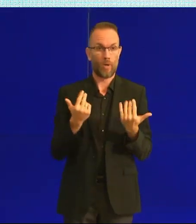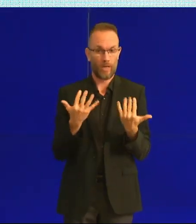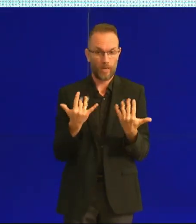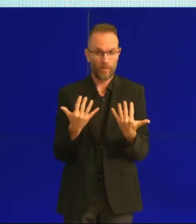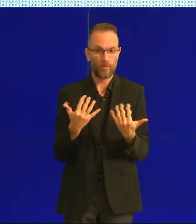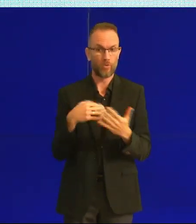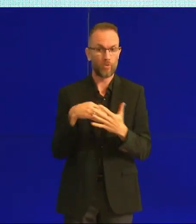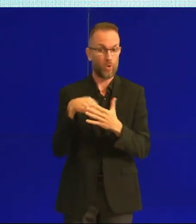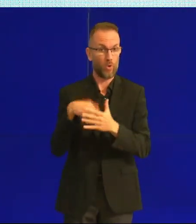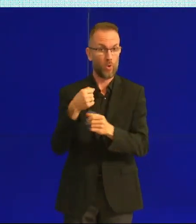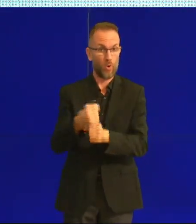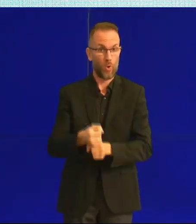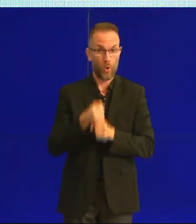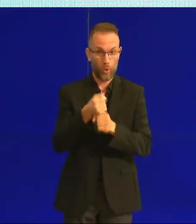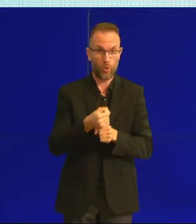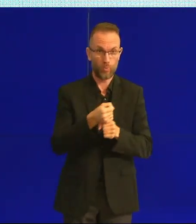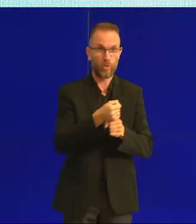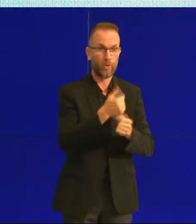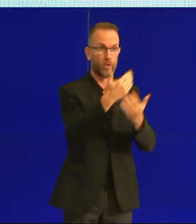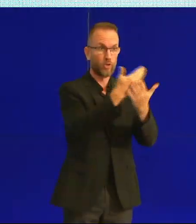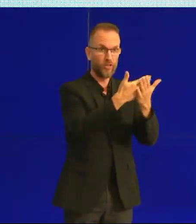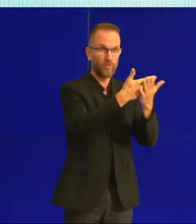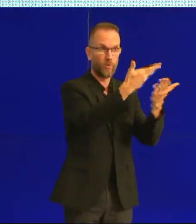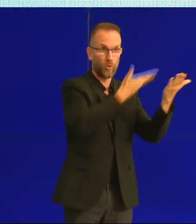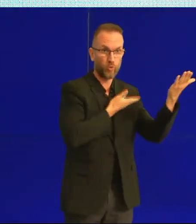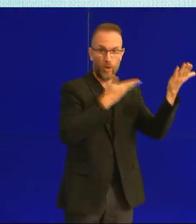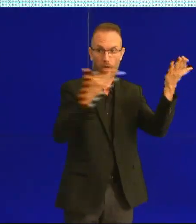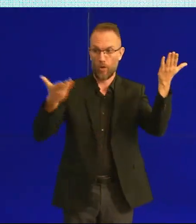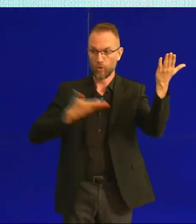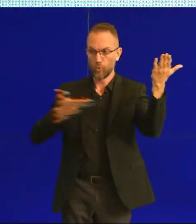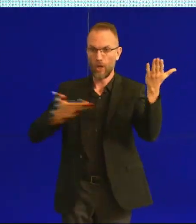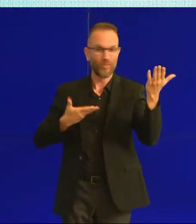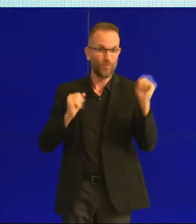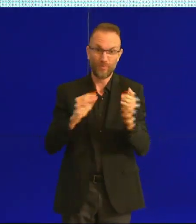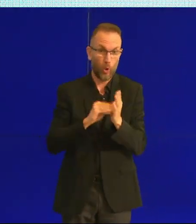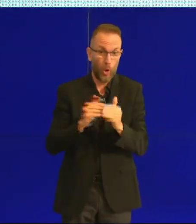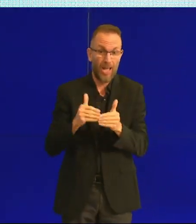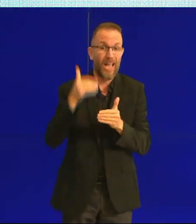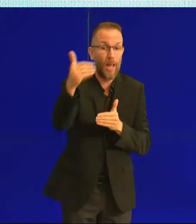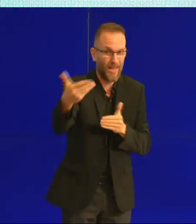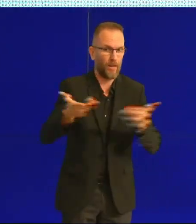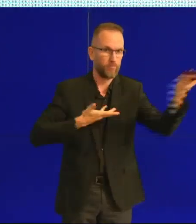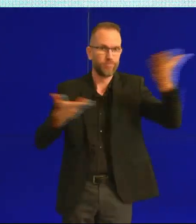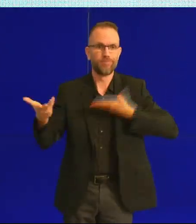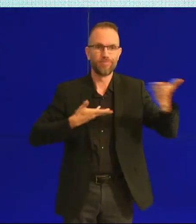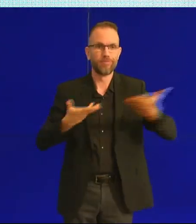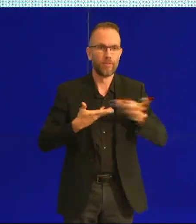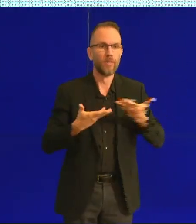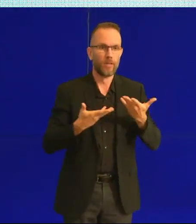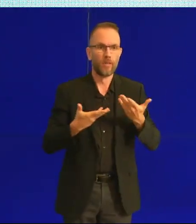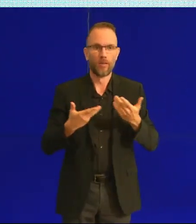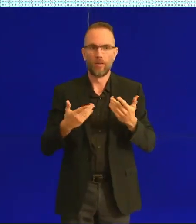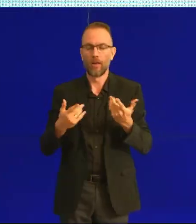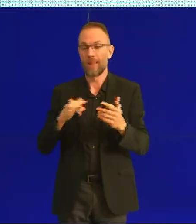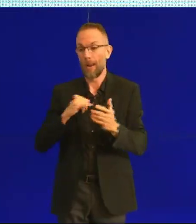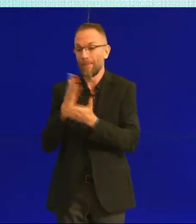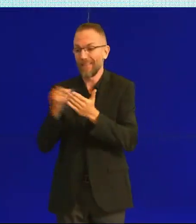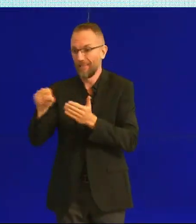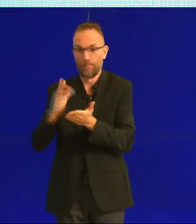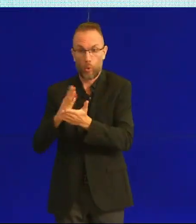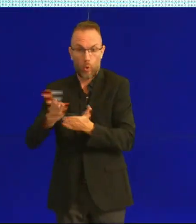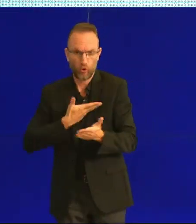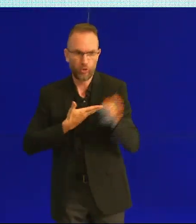il peut y avoir certains décalages qui peuvent expliquer momentanément certaines différences et il faut aussi prendre en considération le fait que quand vous